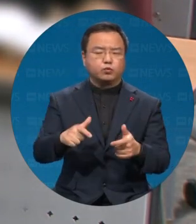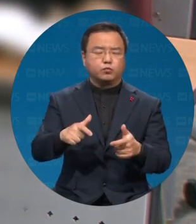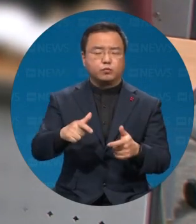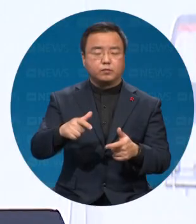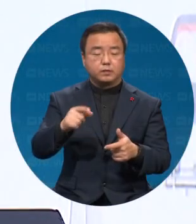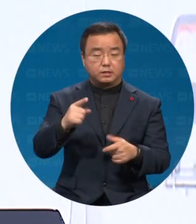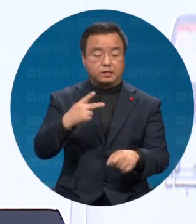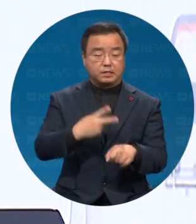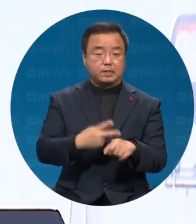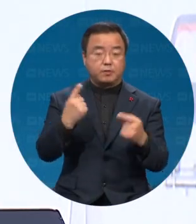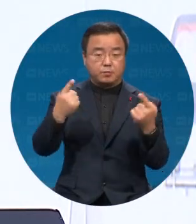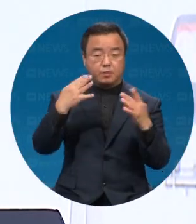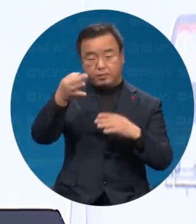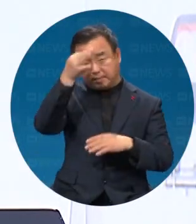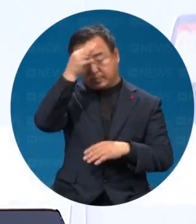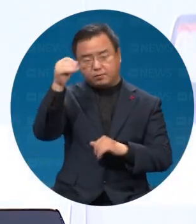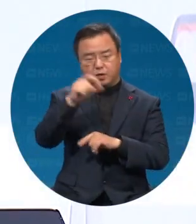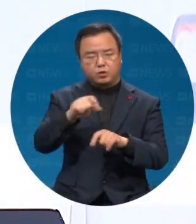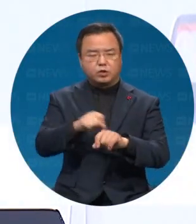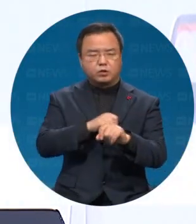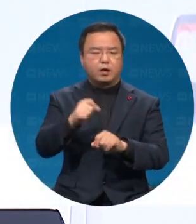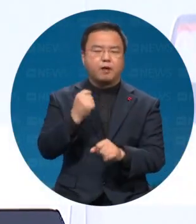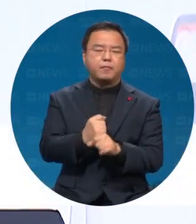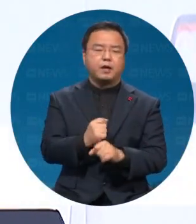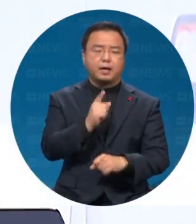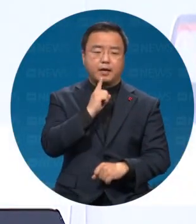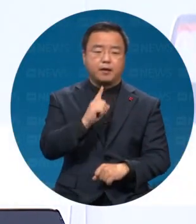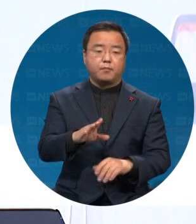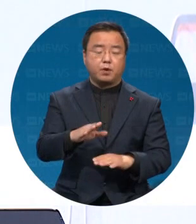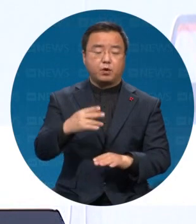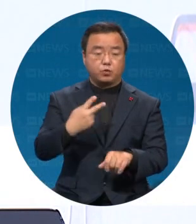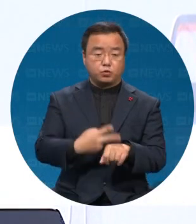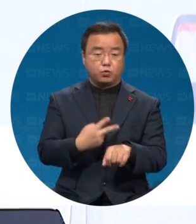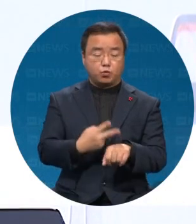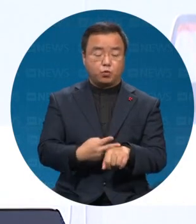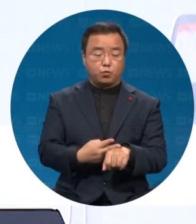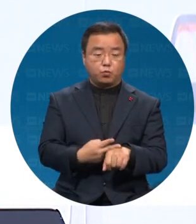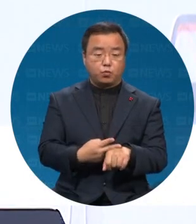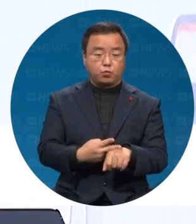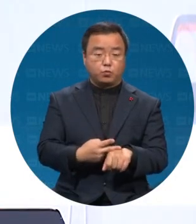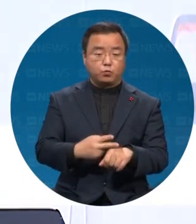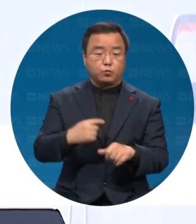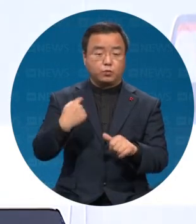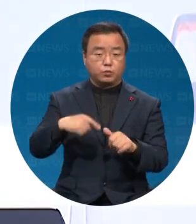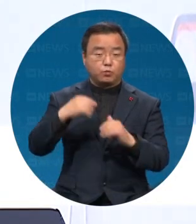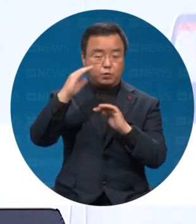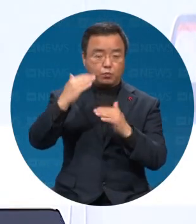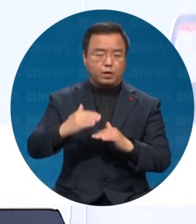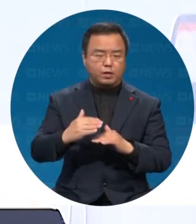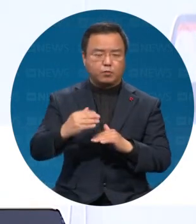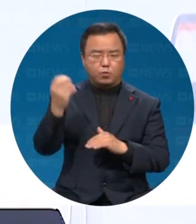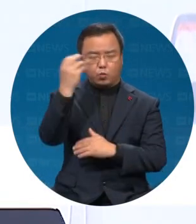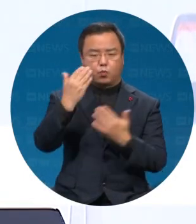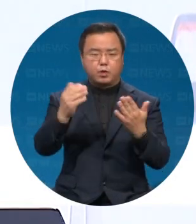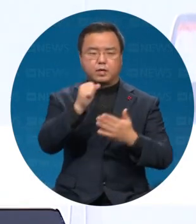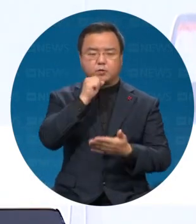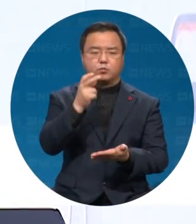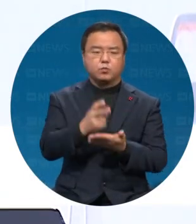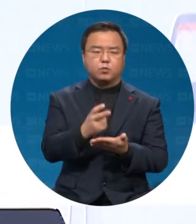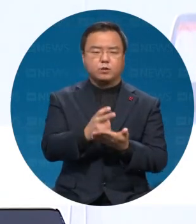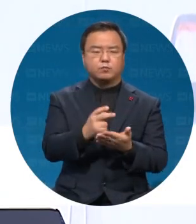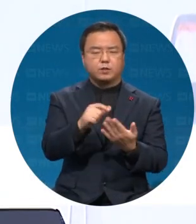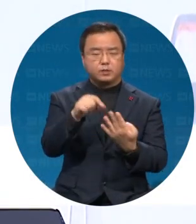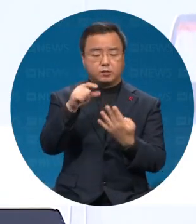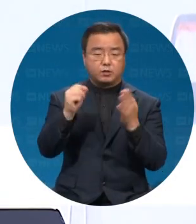겁니다 교직과정 은 고교 학점 제 딸은 새로운 선택과 무 첨단 신규 분야 등이 교원